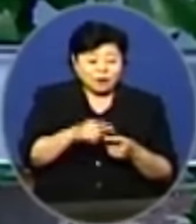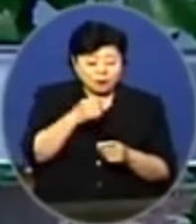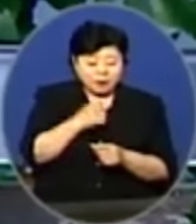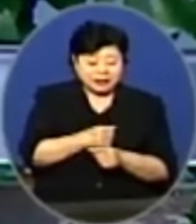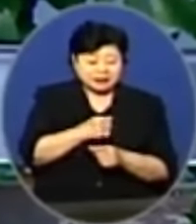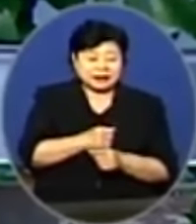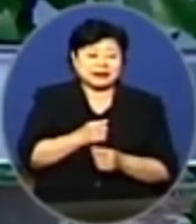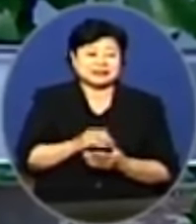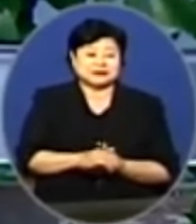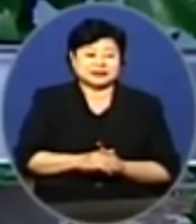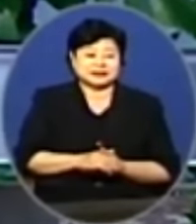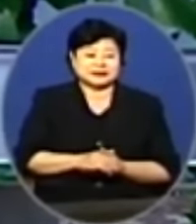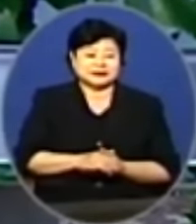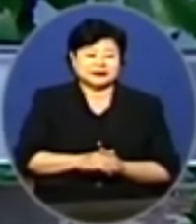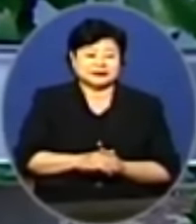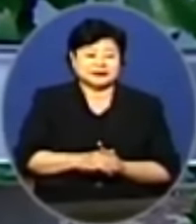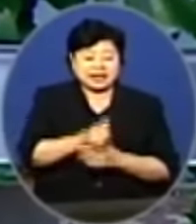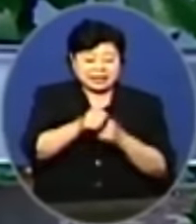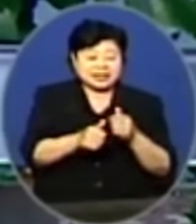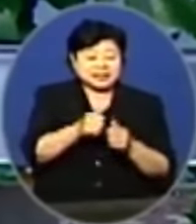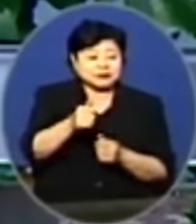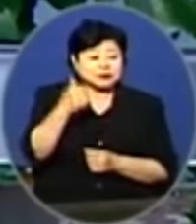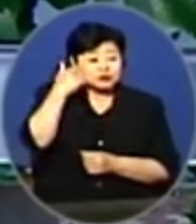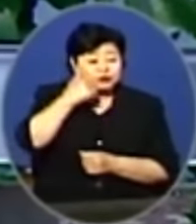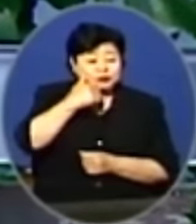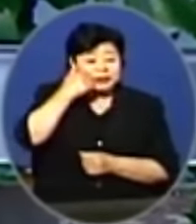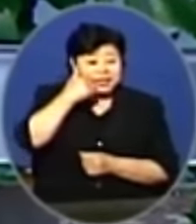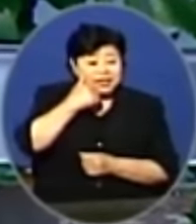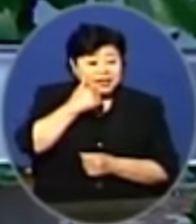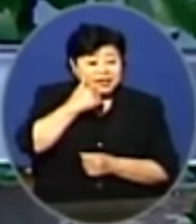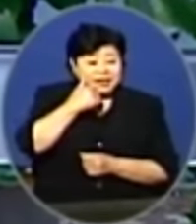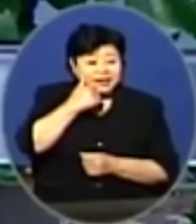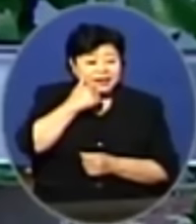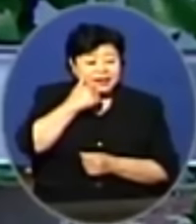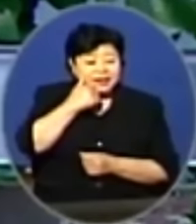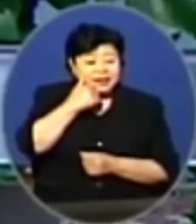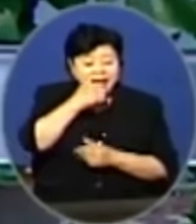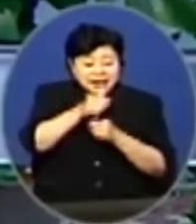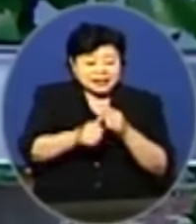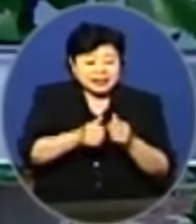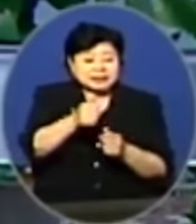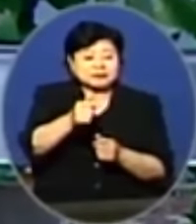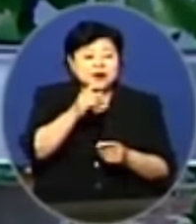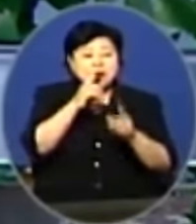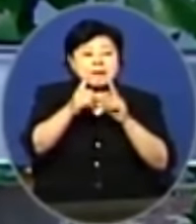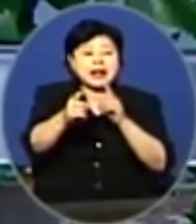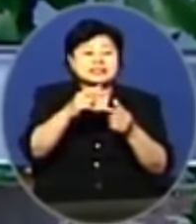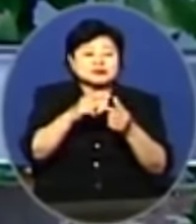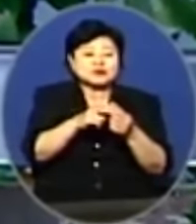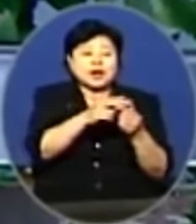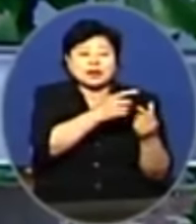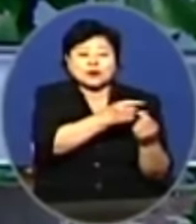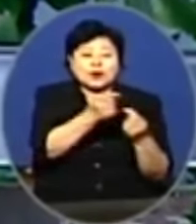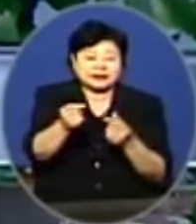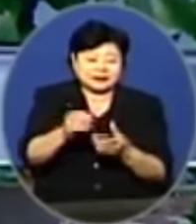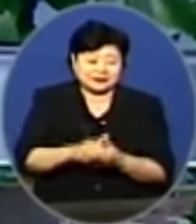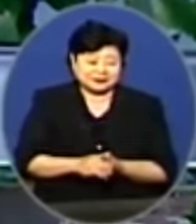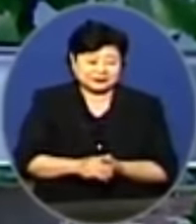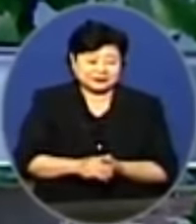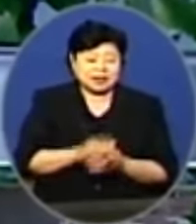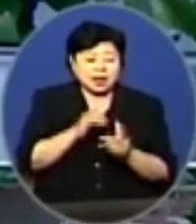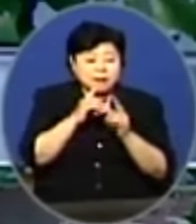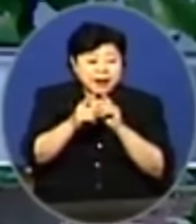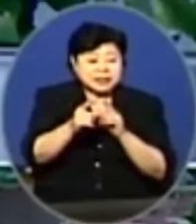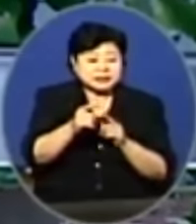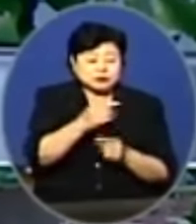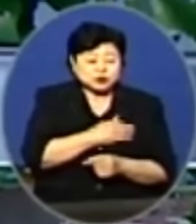지었다고 말씀하셨습니다. 하나님은 어떠한 분이십니까? 하나님은 바로 말씀과 같은 분이신 것입니다.